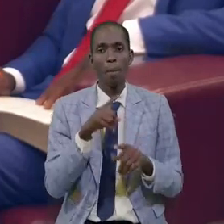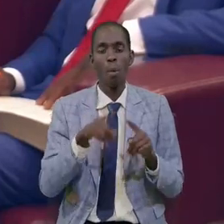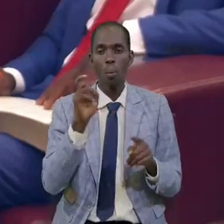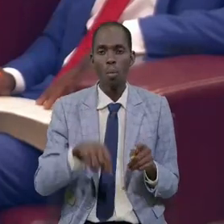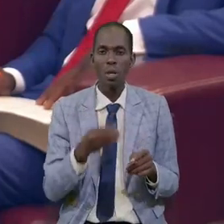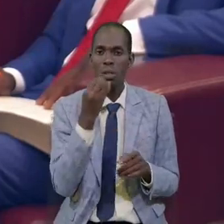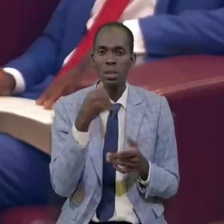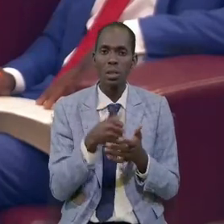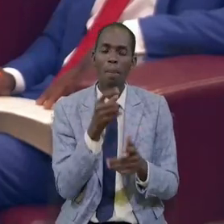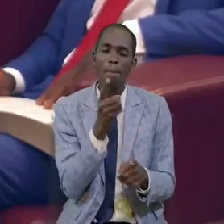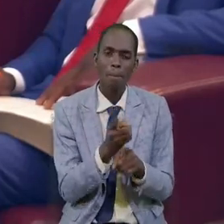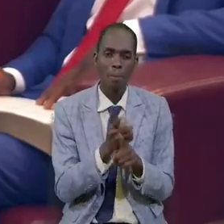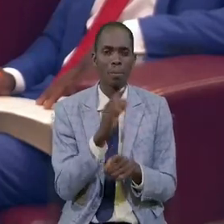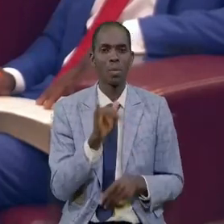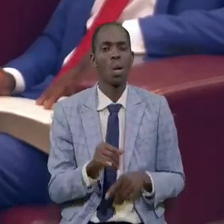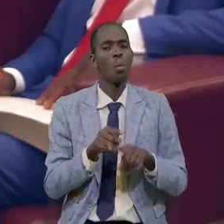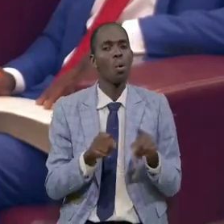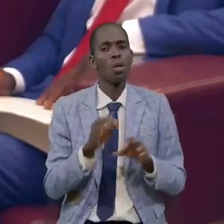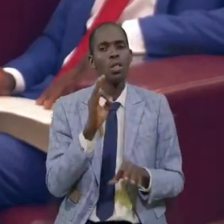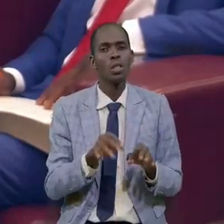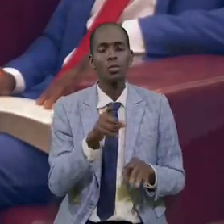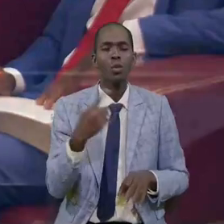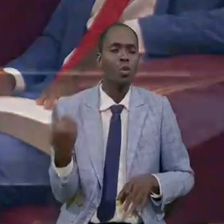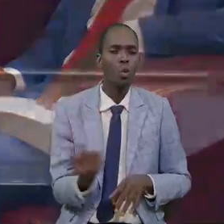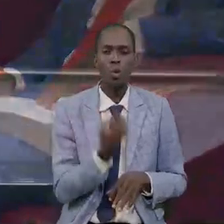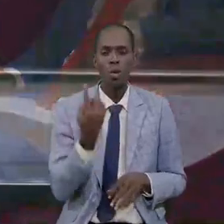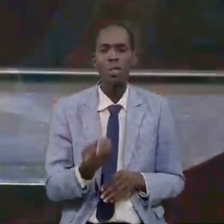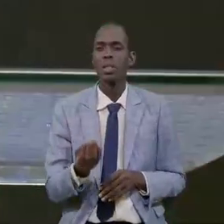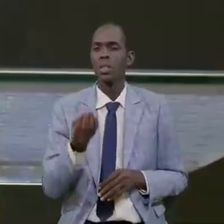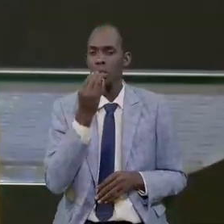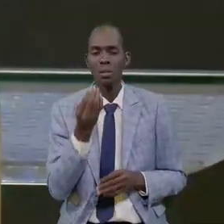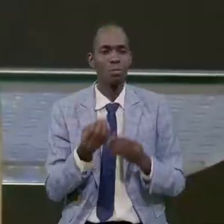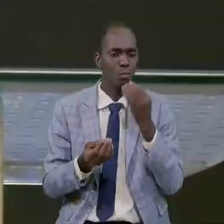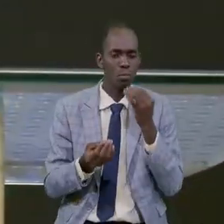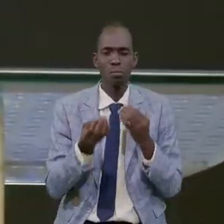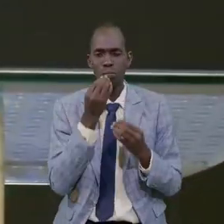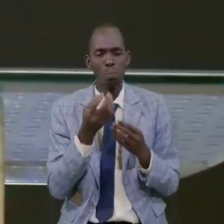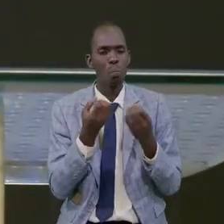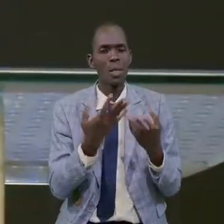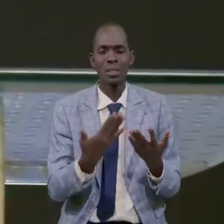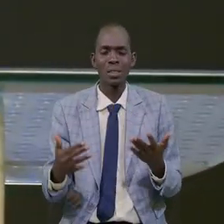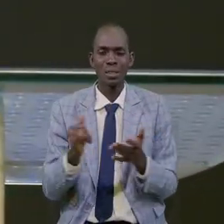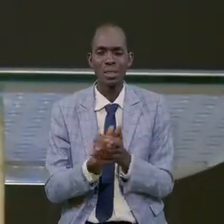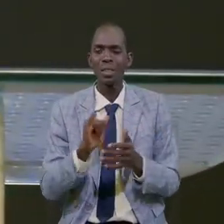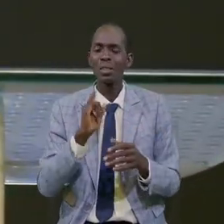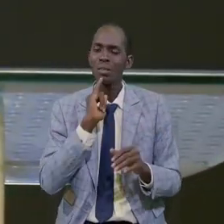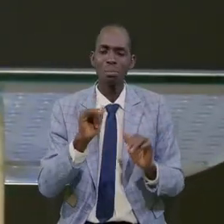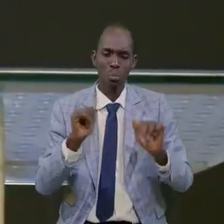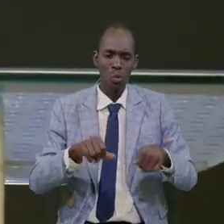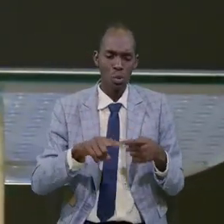dit, mais si on a l'habitude de manger ce qui peut nuire à votre